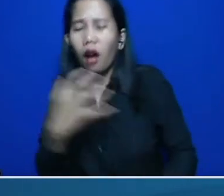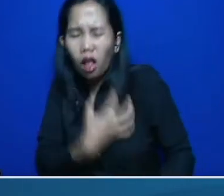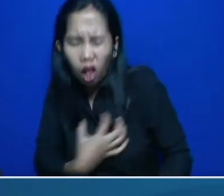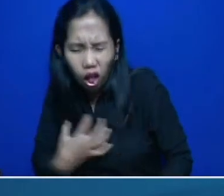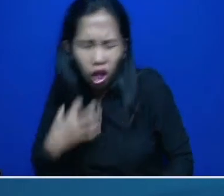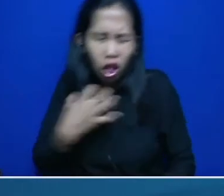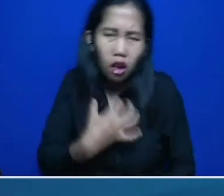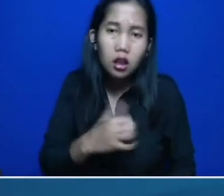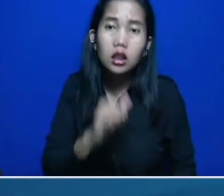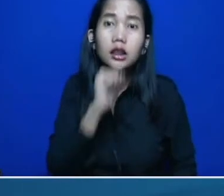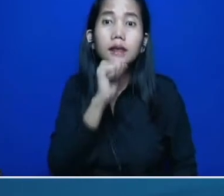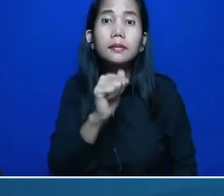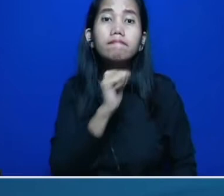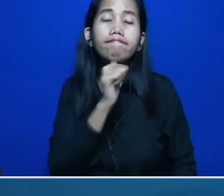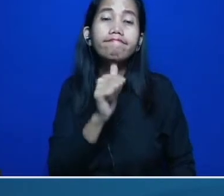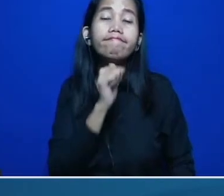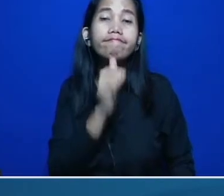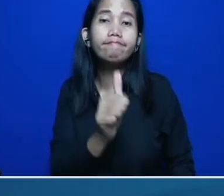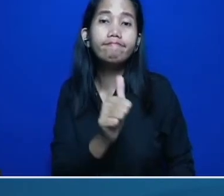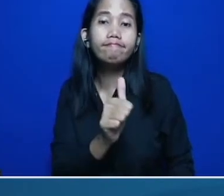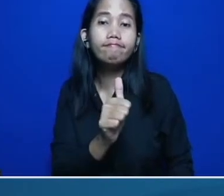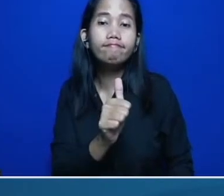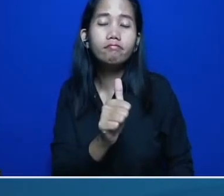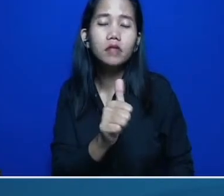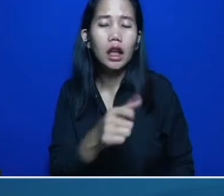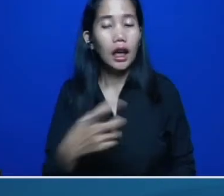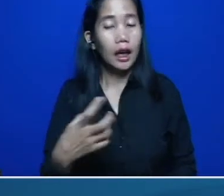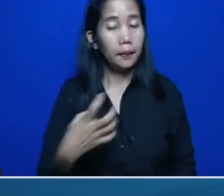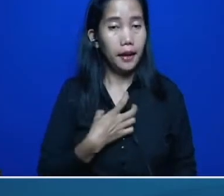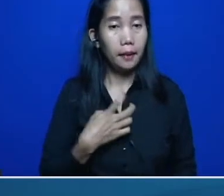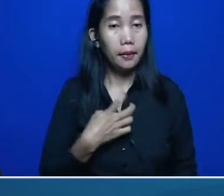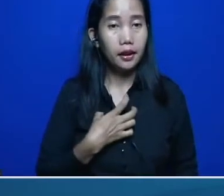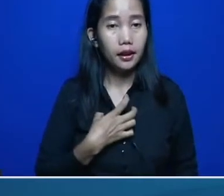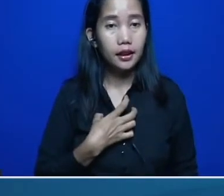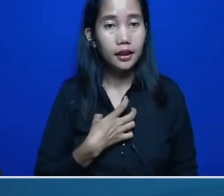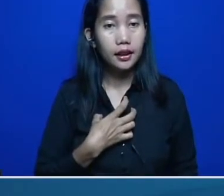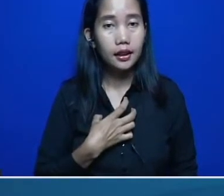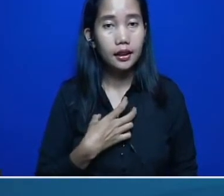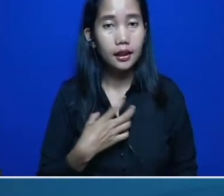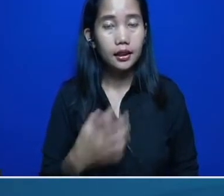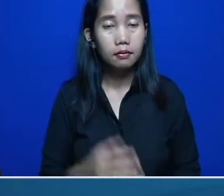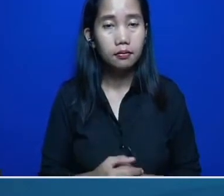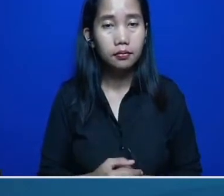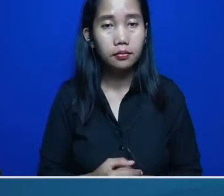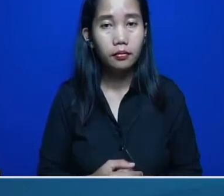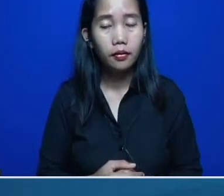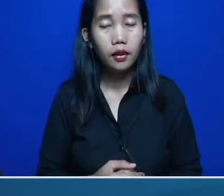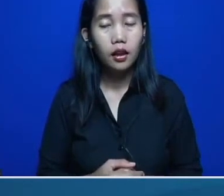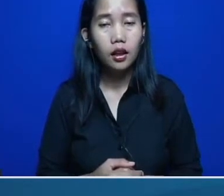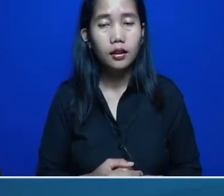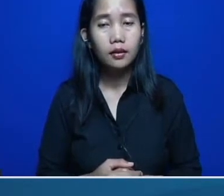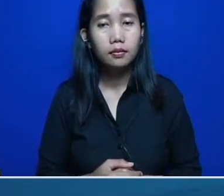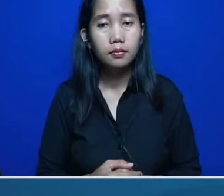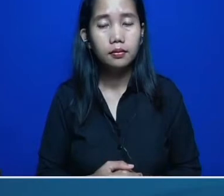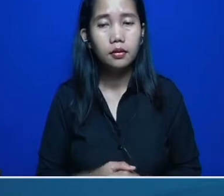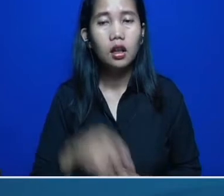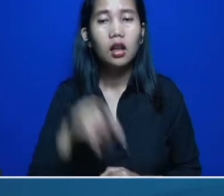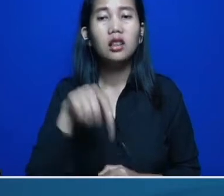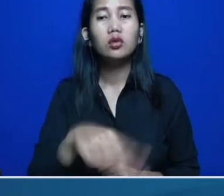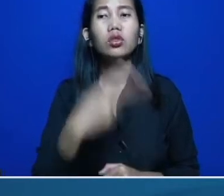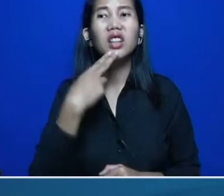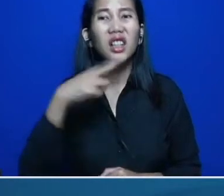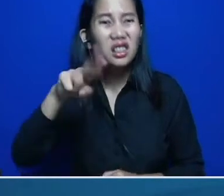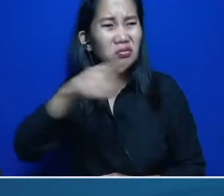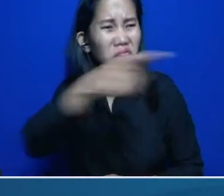siapa mendapat cedera tanpa sebab siapa merah matanya ia Agni mereka yang